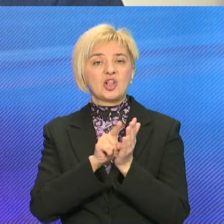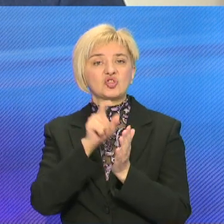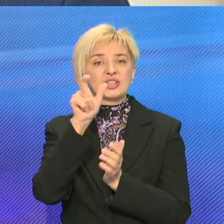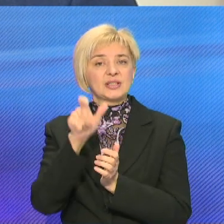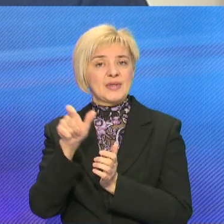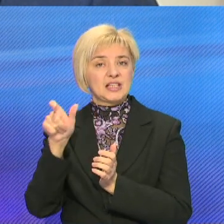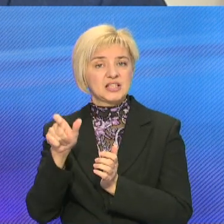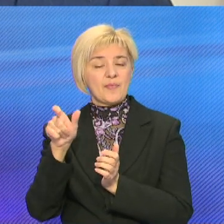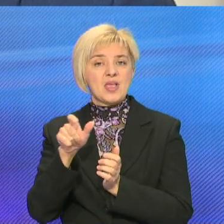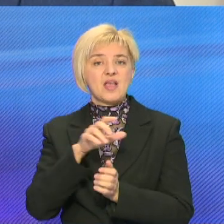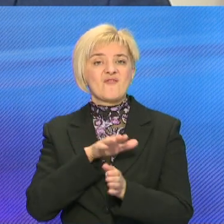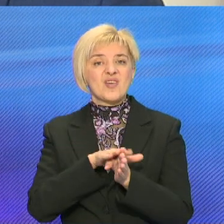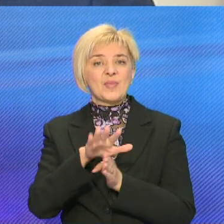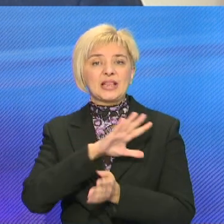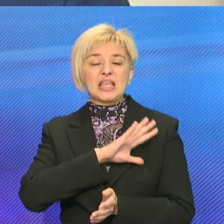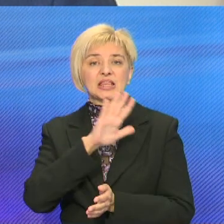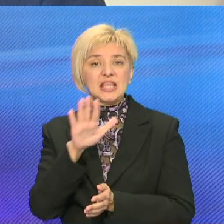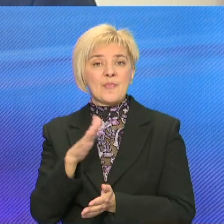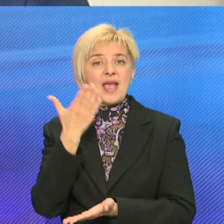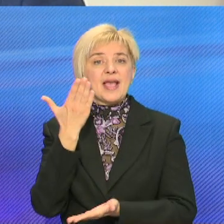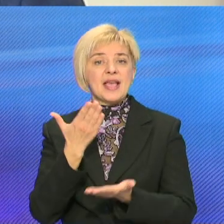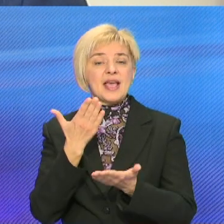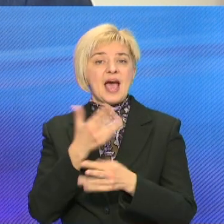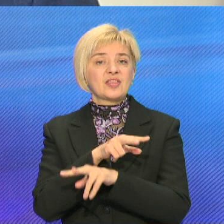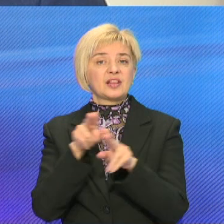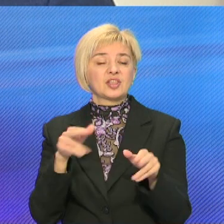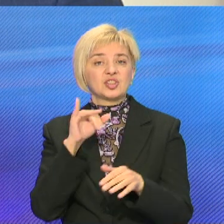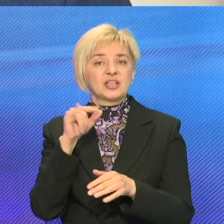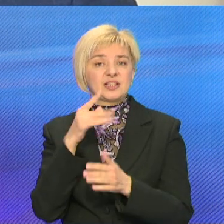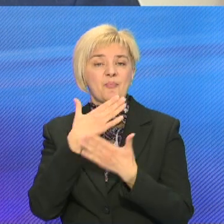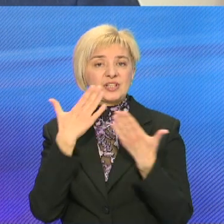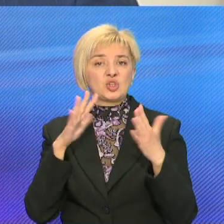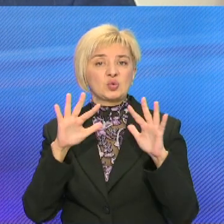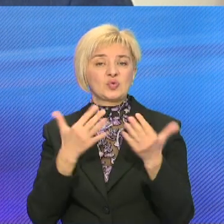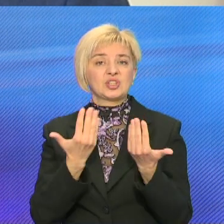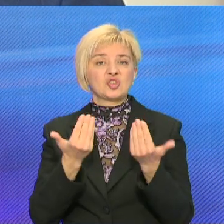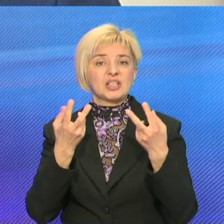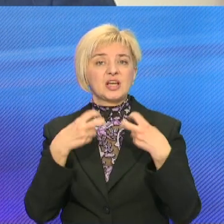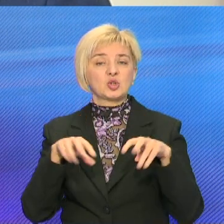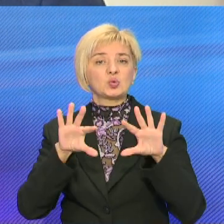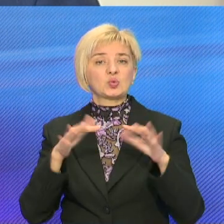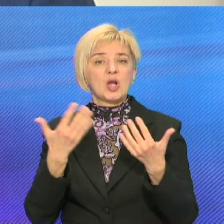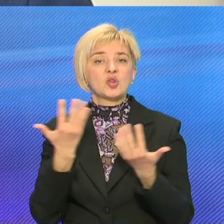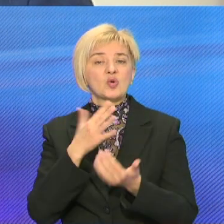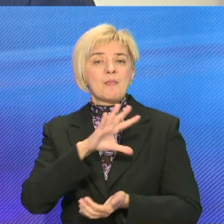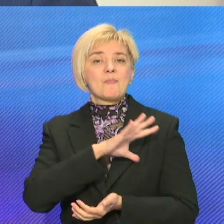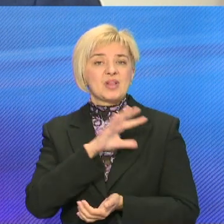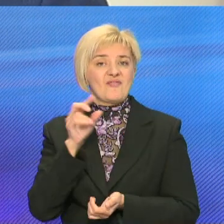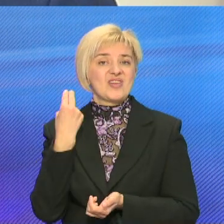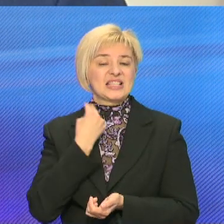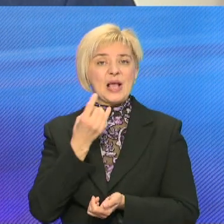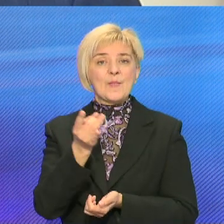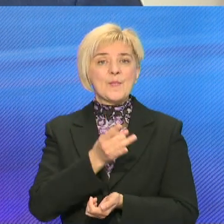выполнены не были. Аналогично, если мы говорим из последних случаев, то расследуется сейчас случай, который произошел в Лисском